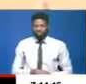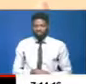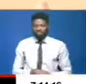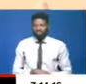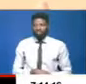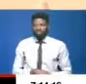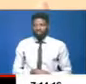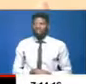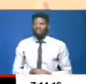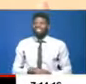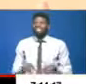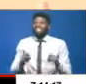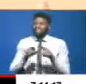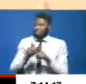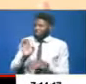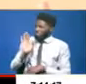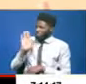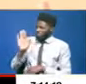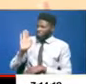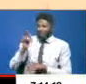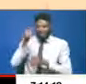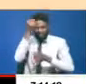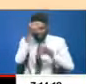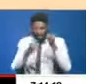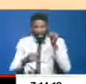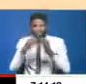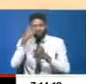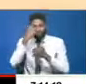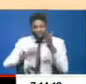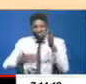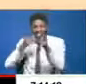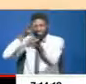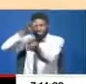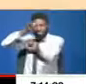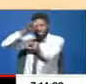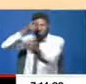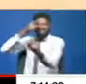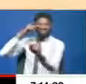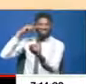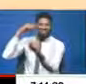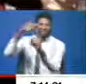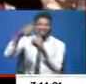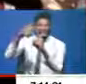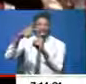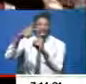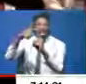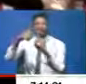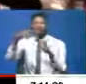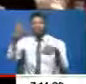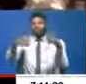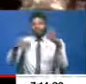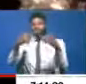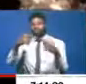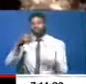ambazo kilele chake kilikuwa shindano la ulingaji shabaha, ambako constable aliibuka mshindi